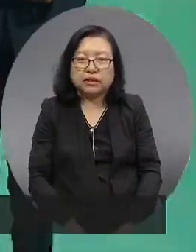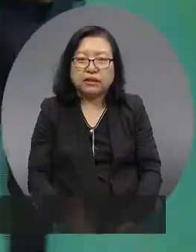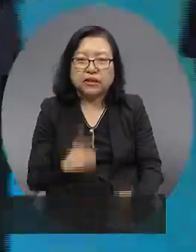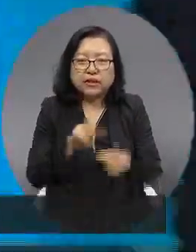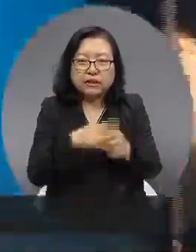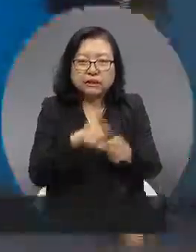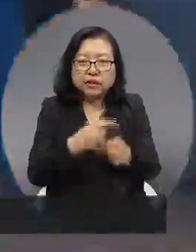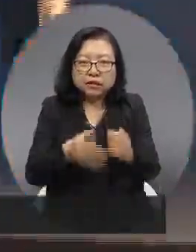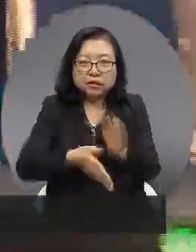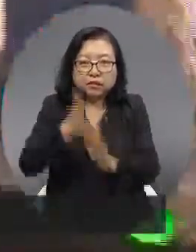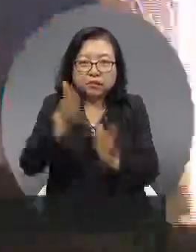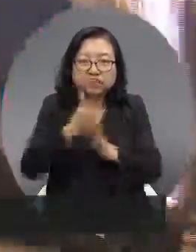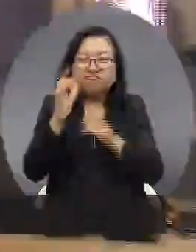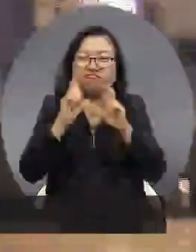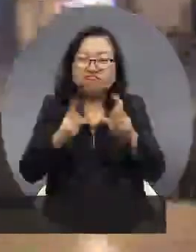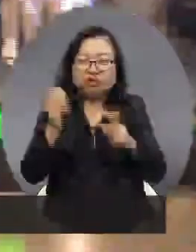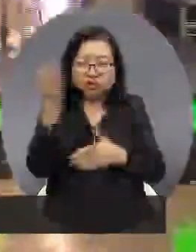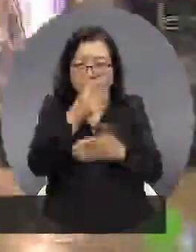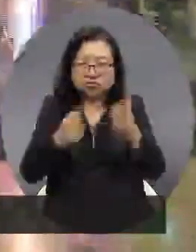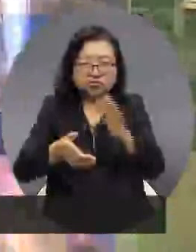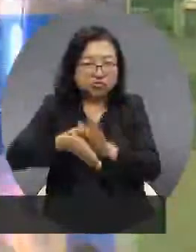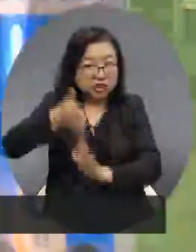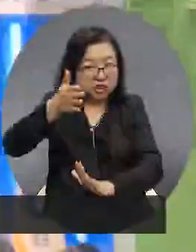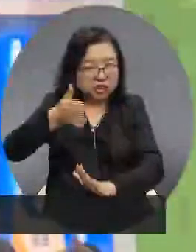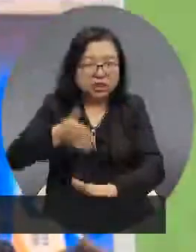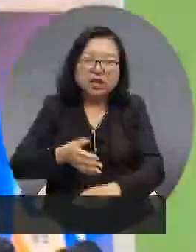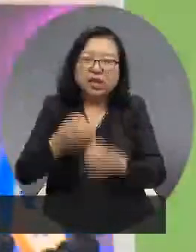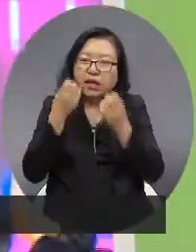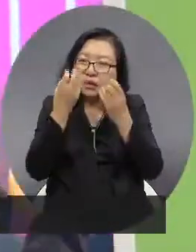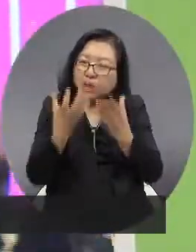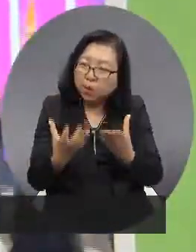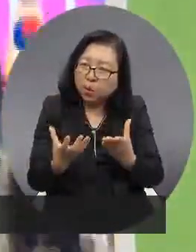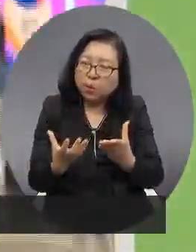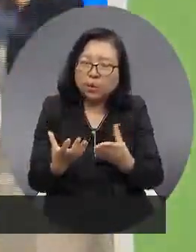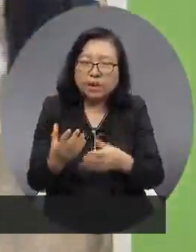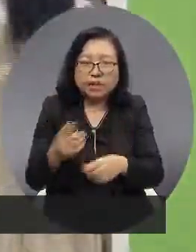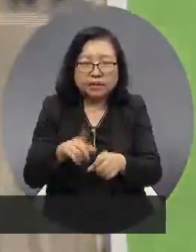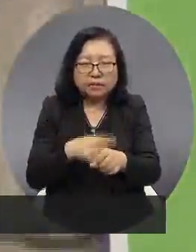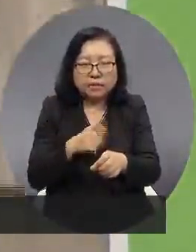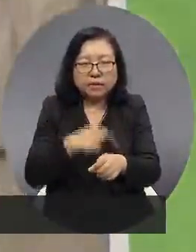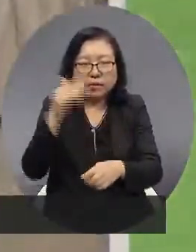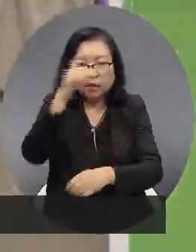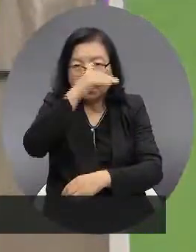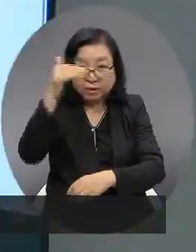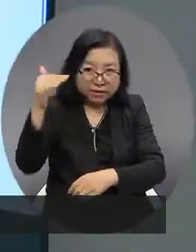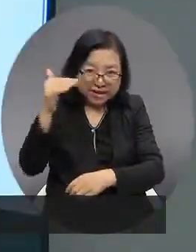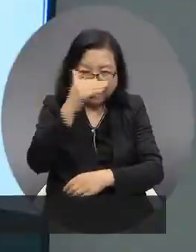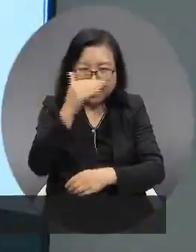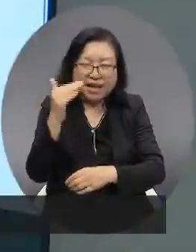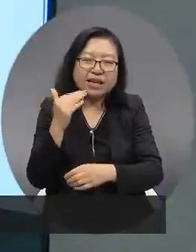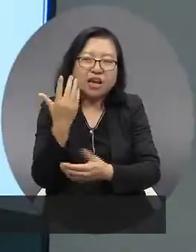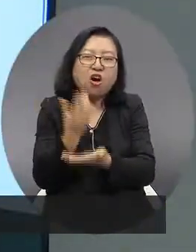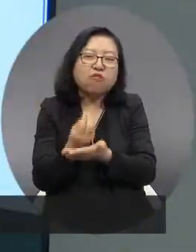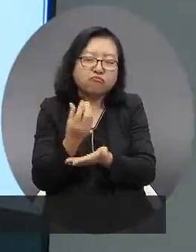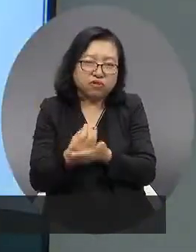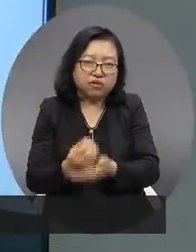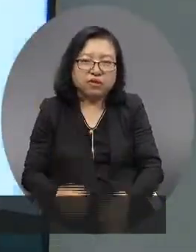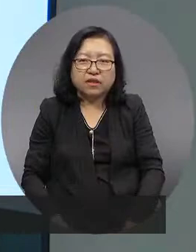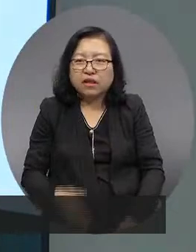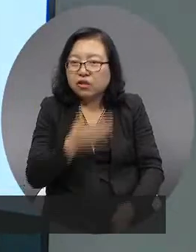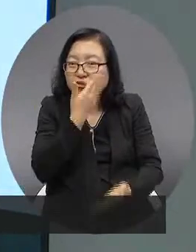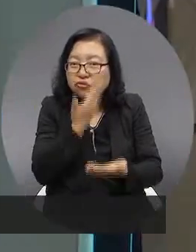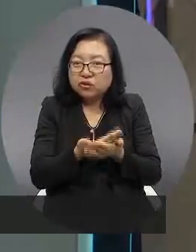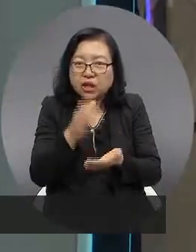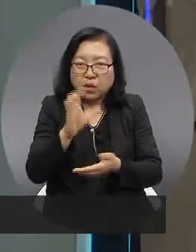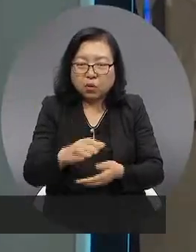관광도시를 선포한 청주시가 새롭게 선보이는 스마트폰 관광 앱 청주역입니다. 주요 관광지